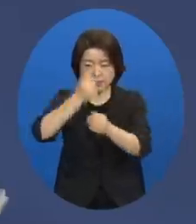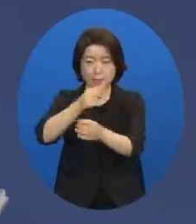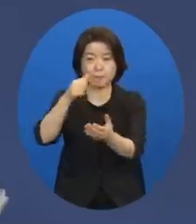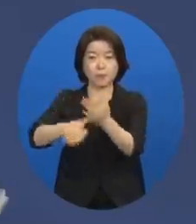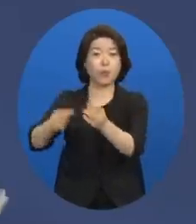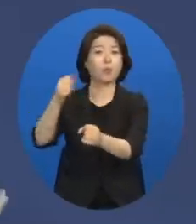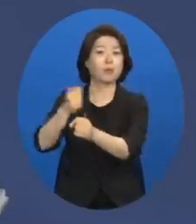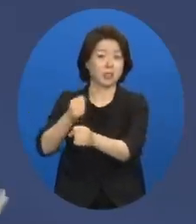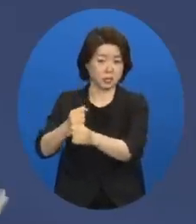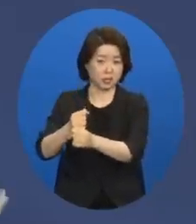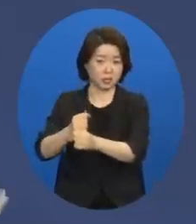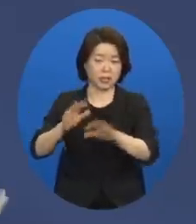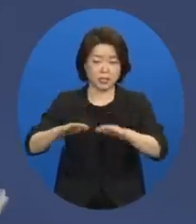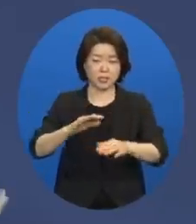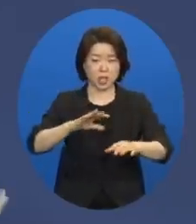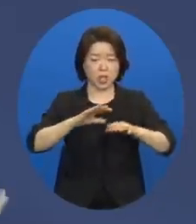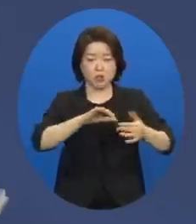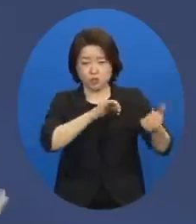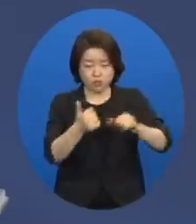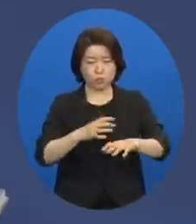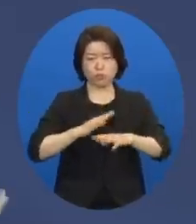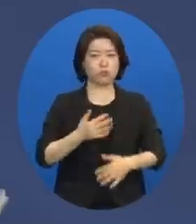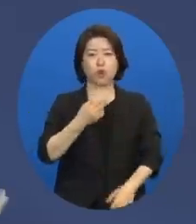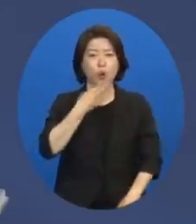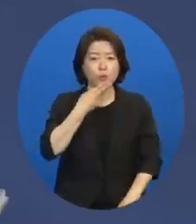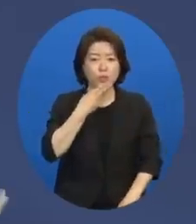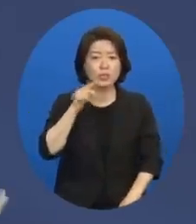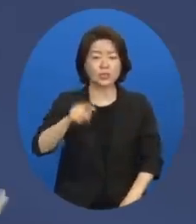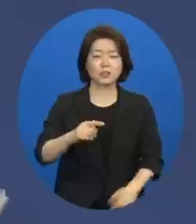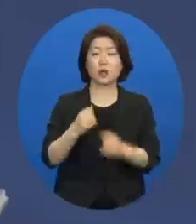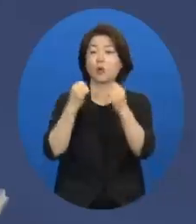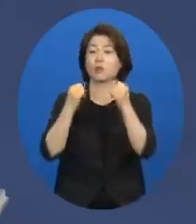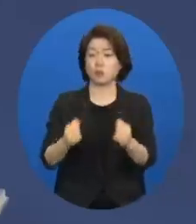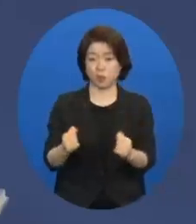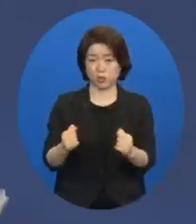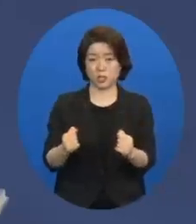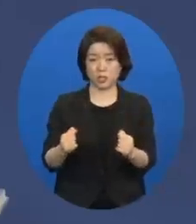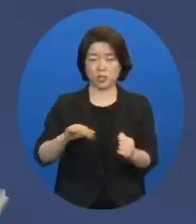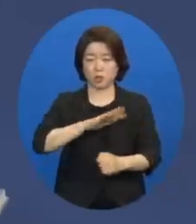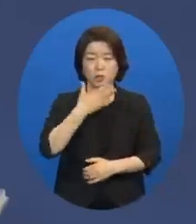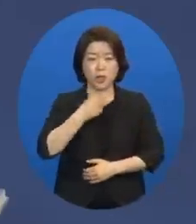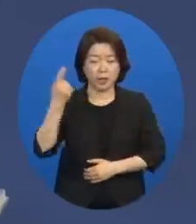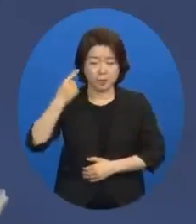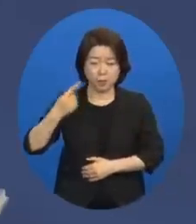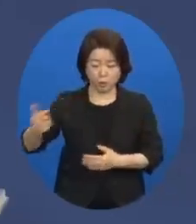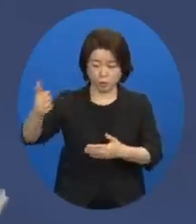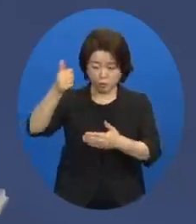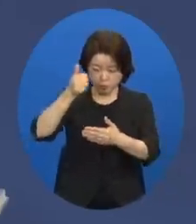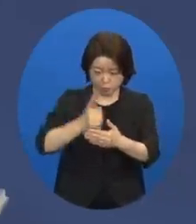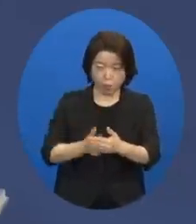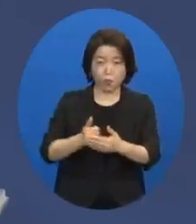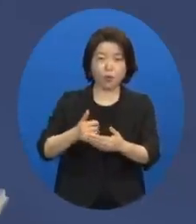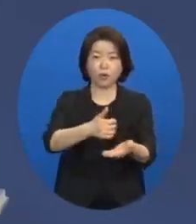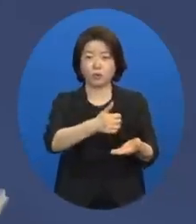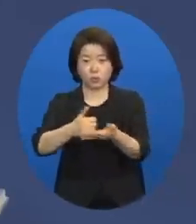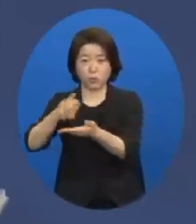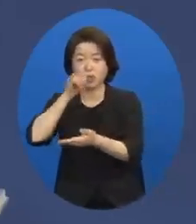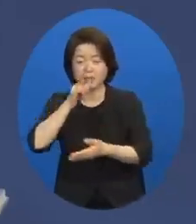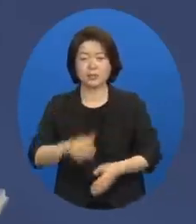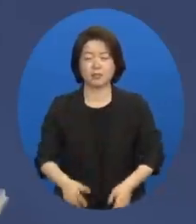만들어서 이젠 죽음을 두려워하지 않는 그런 존재로 우리에게 복음 안에 우리를 초대해